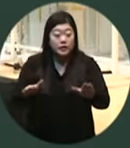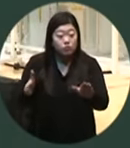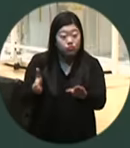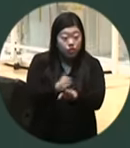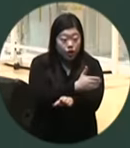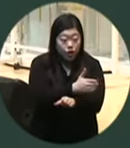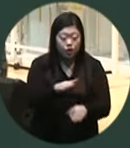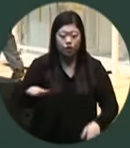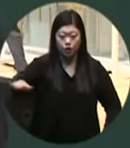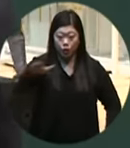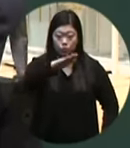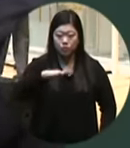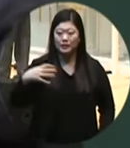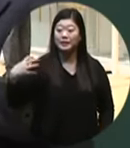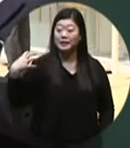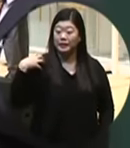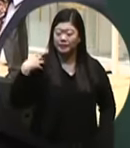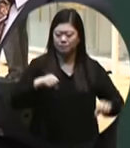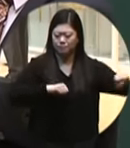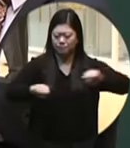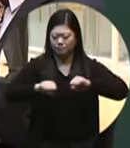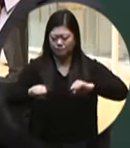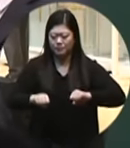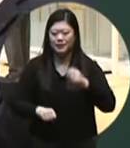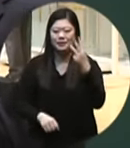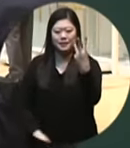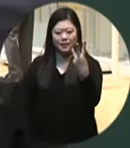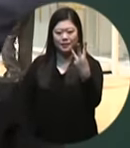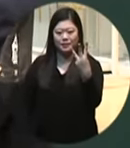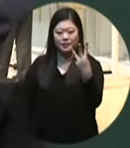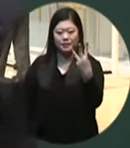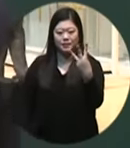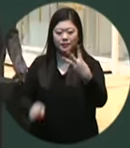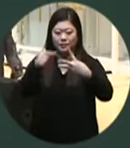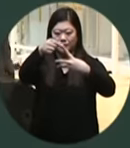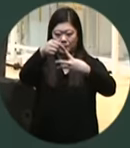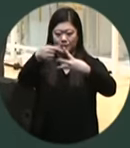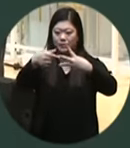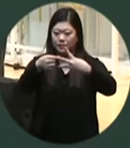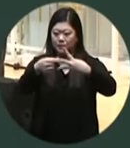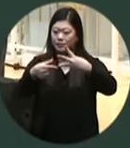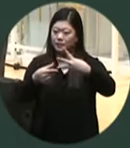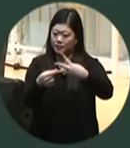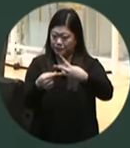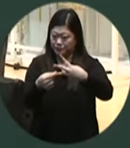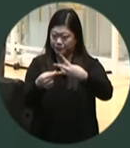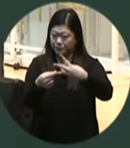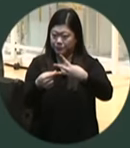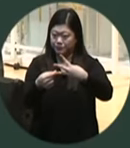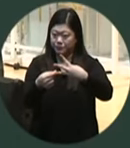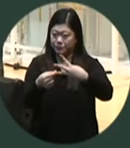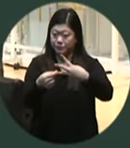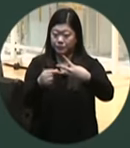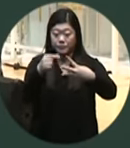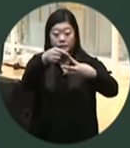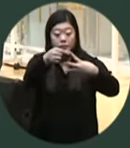일들을 하게 될 겁니다. From now on, you will be doing three things. 그 중에 가장